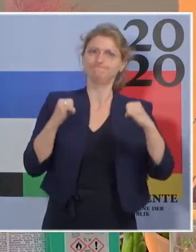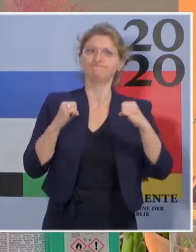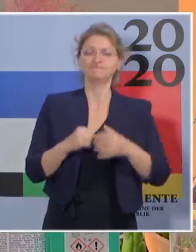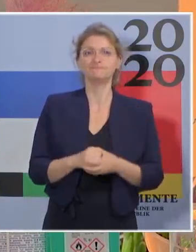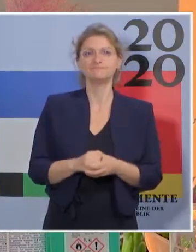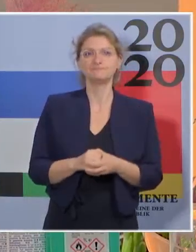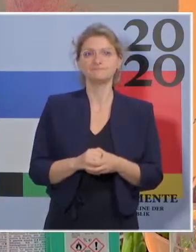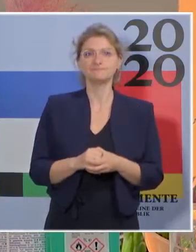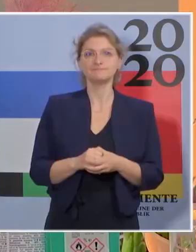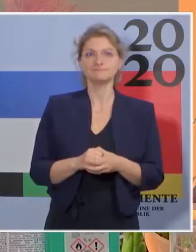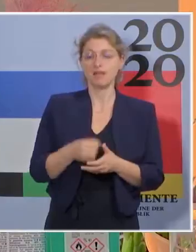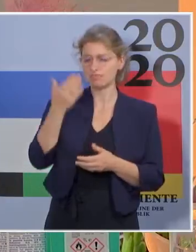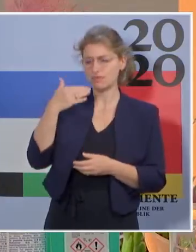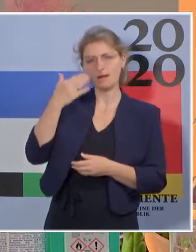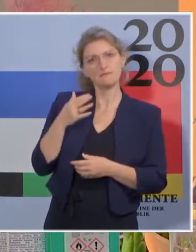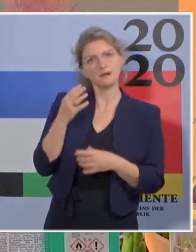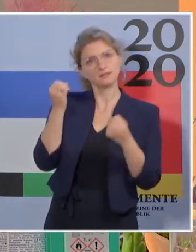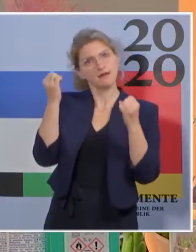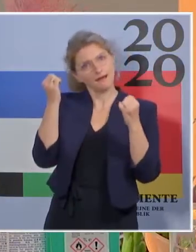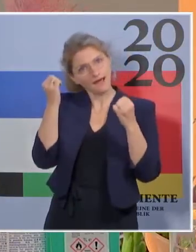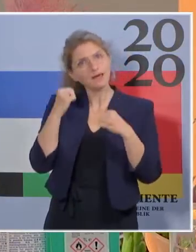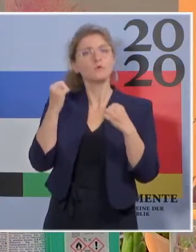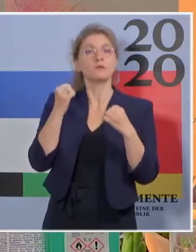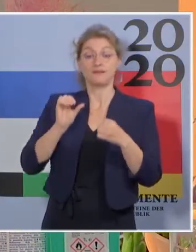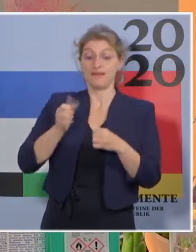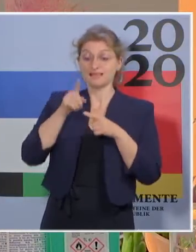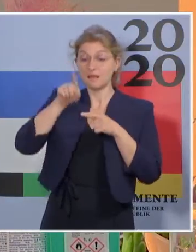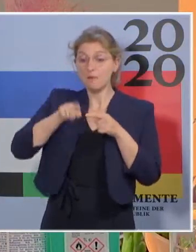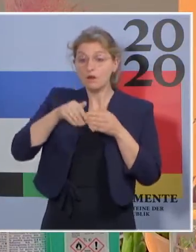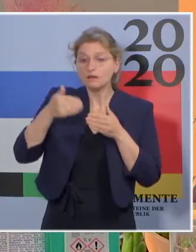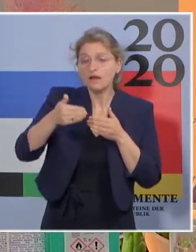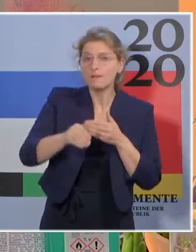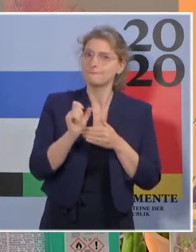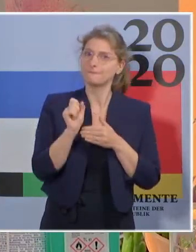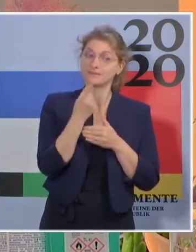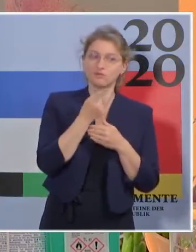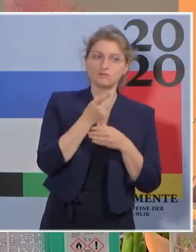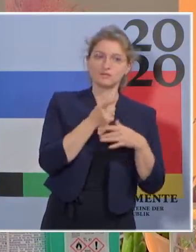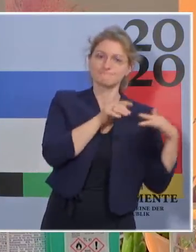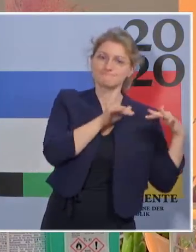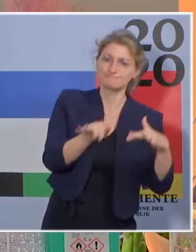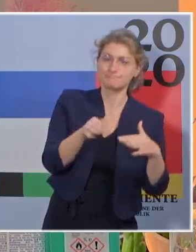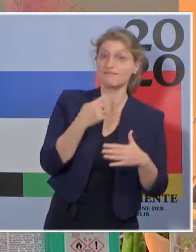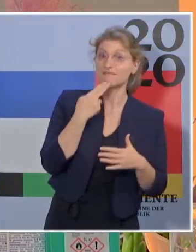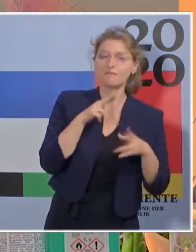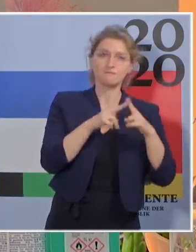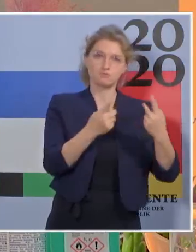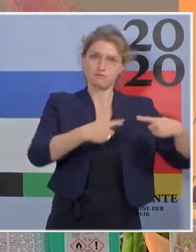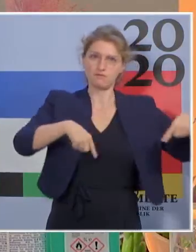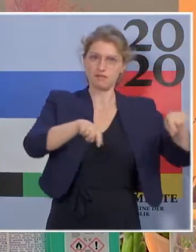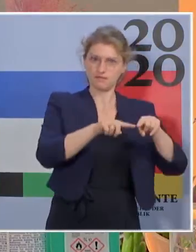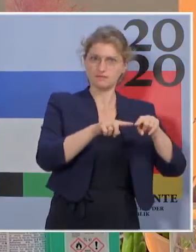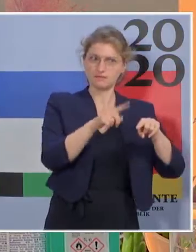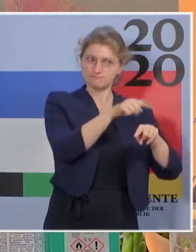ersten Monaten unserer Republik waren es vorwiegend die Länder, die Staatsgewalt ausübten. Die Länderkonferenzen der